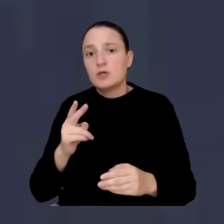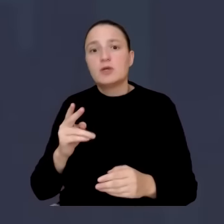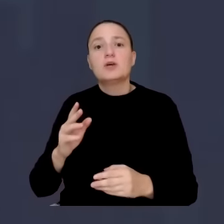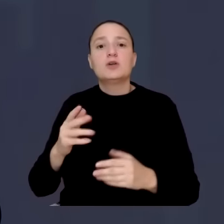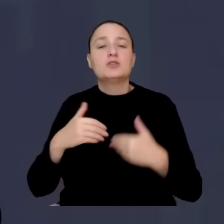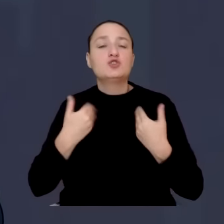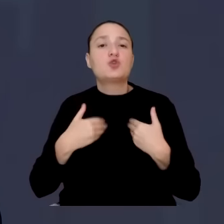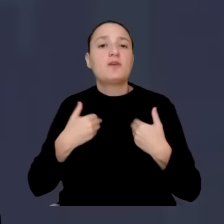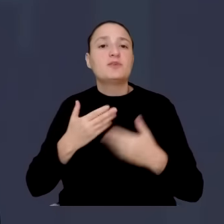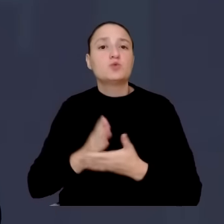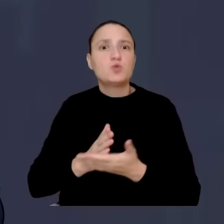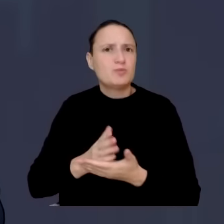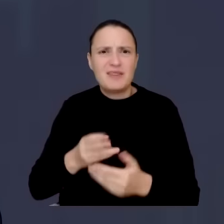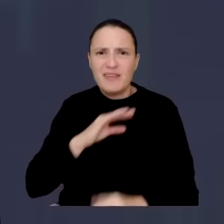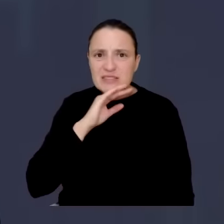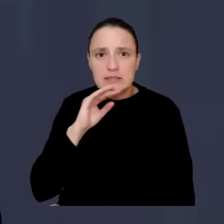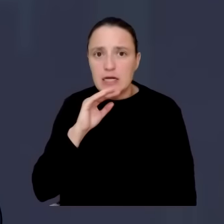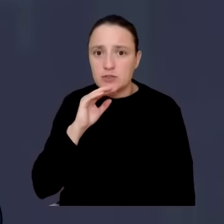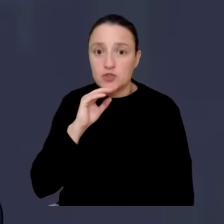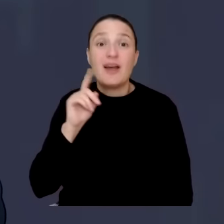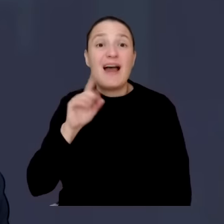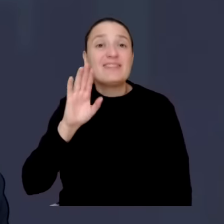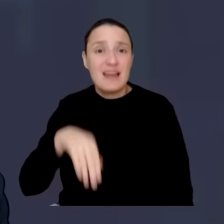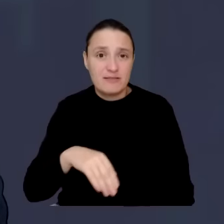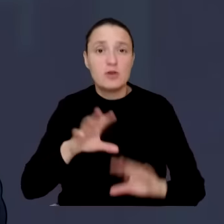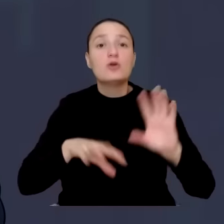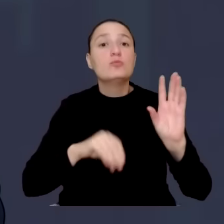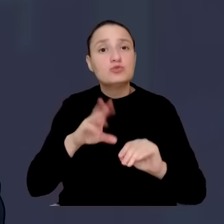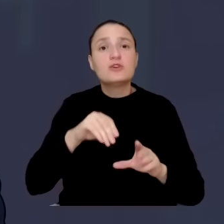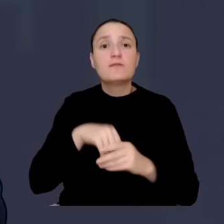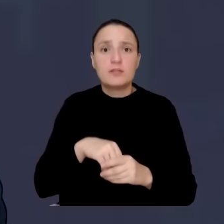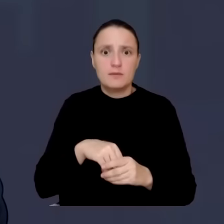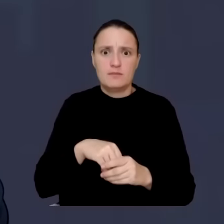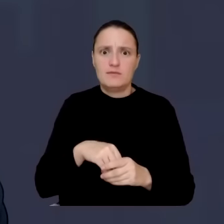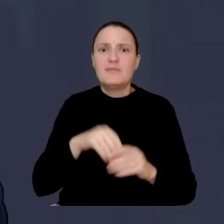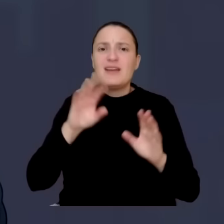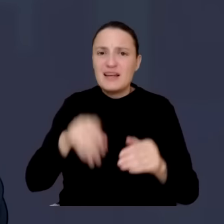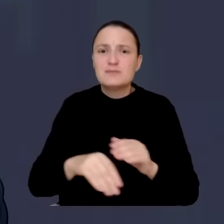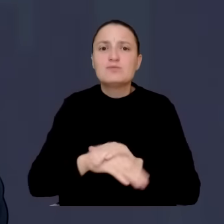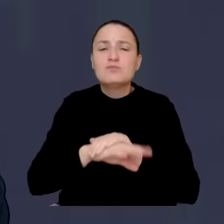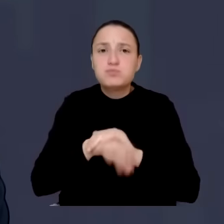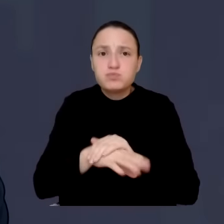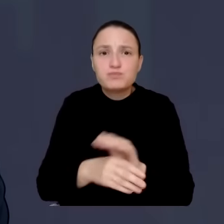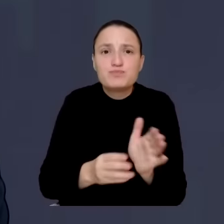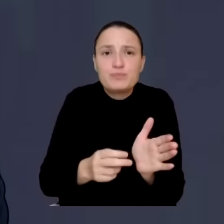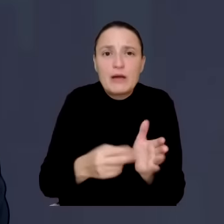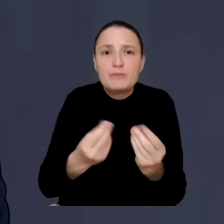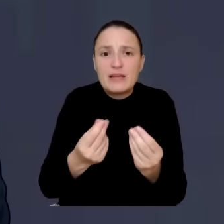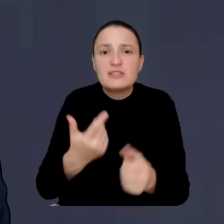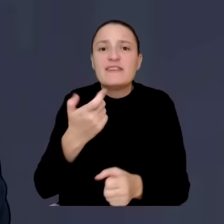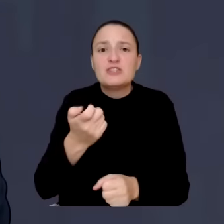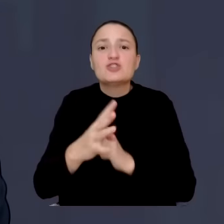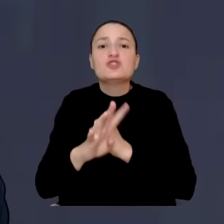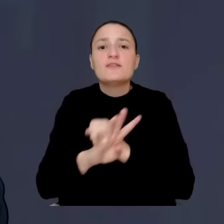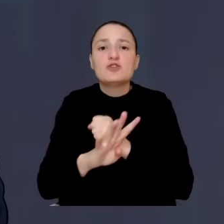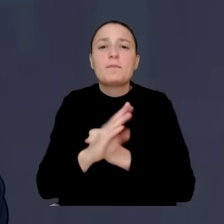niewystarczający Ale co więcej w tym budżecie Szanowni państwo jest gigantyczna dziura budżetowa 290 miliardów